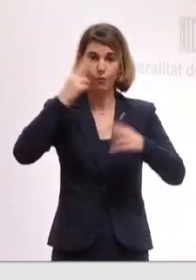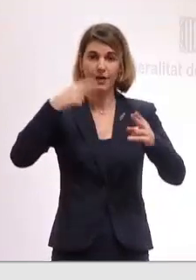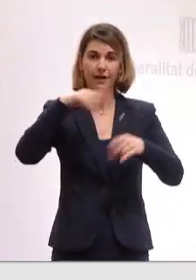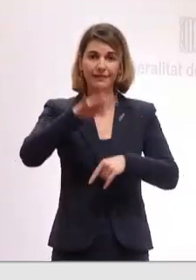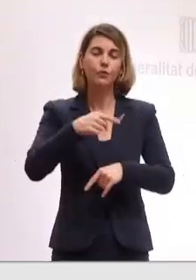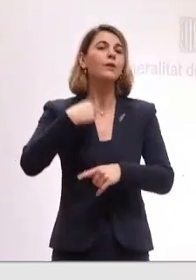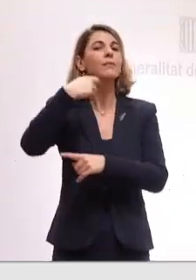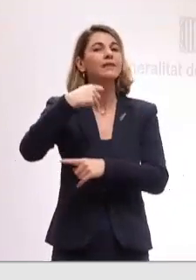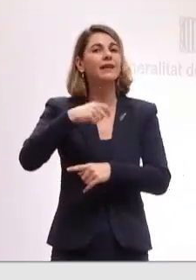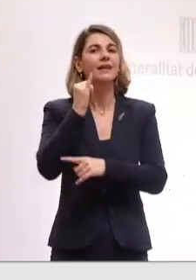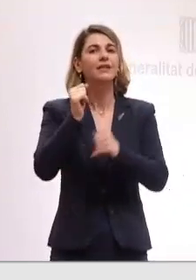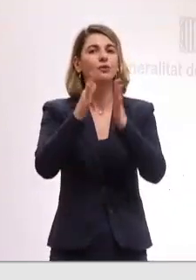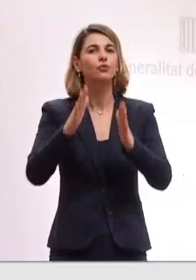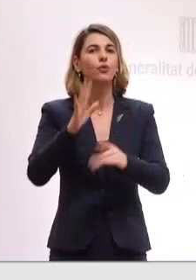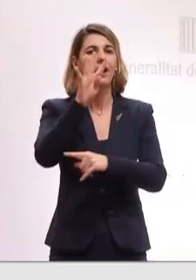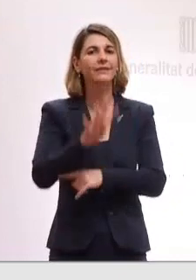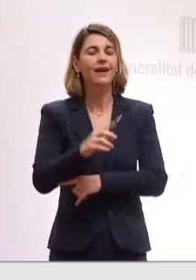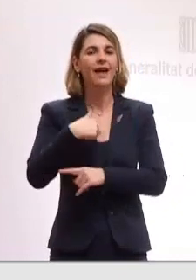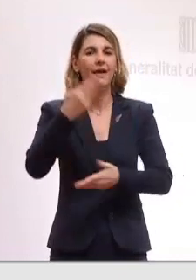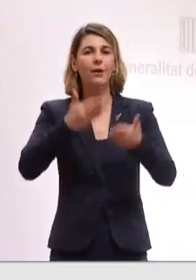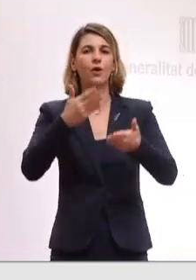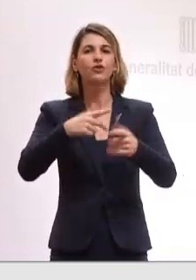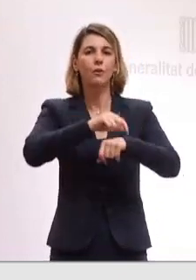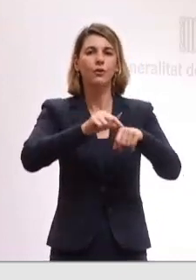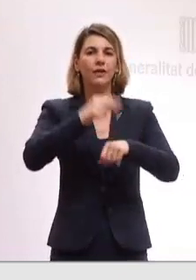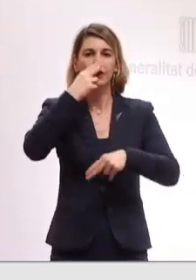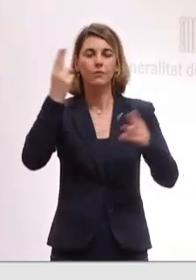Català d'Avaluació de Polítiques Públiques entre